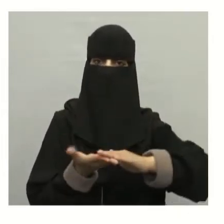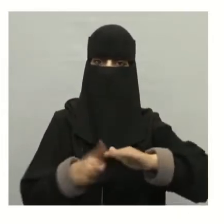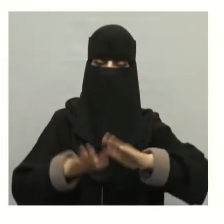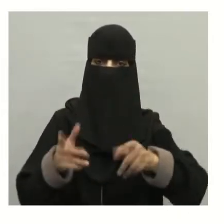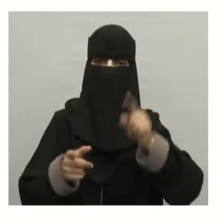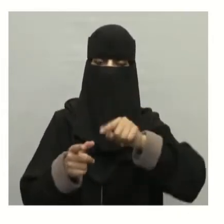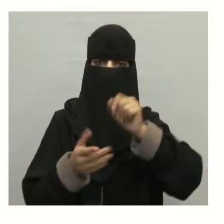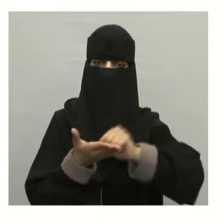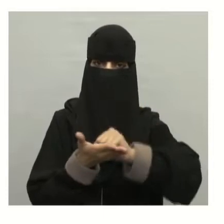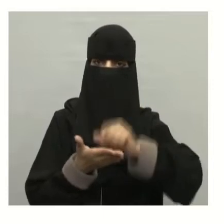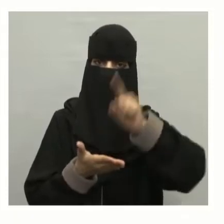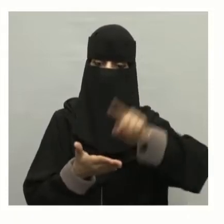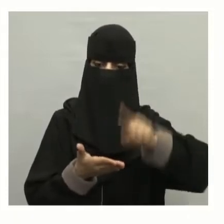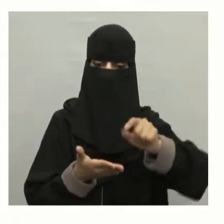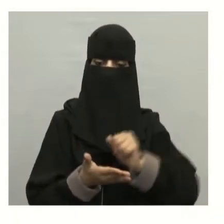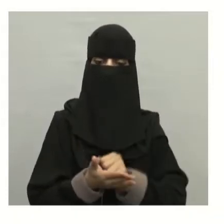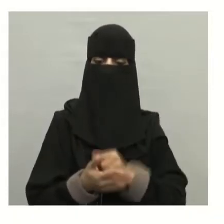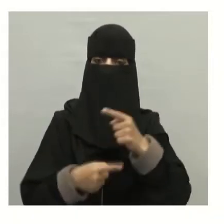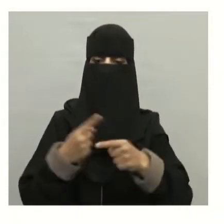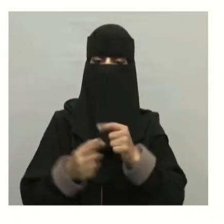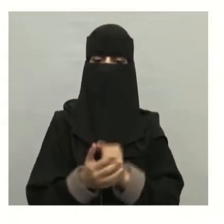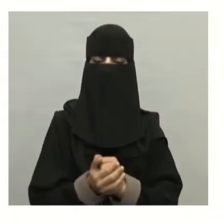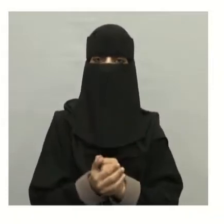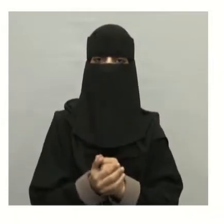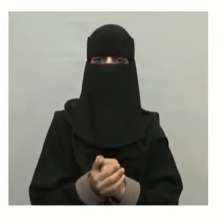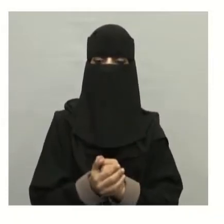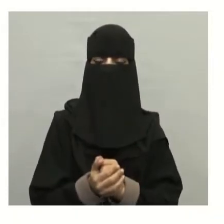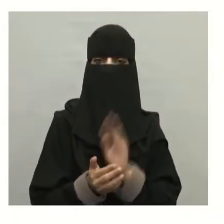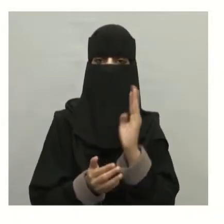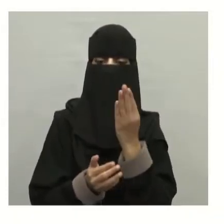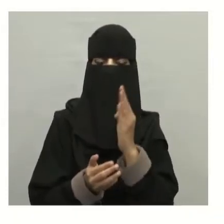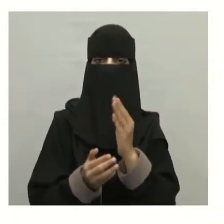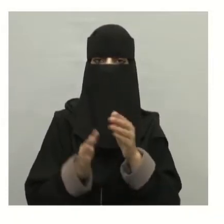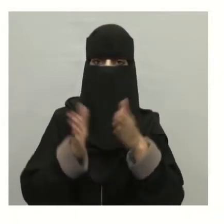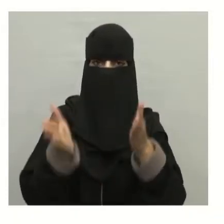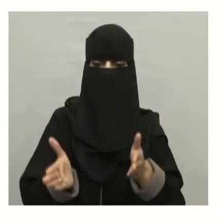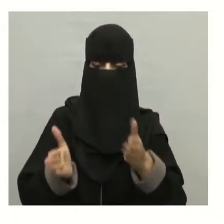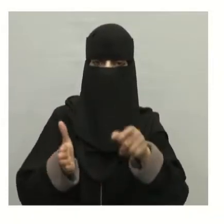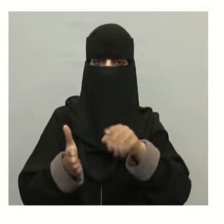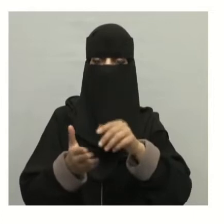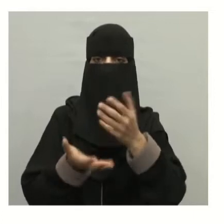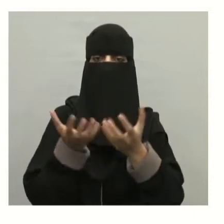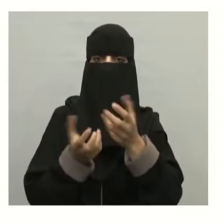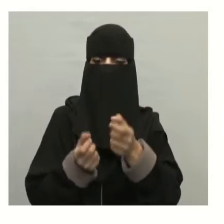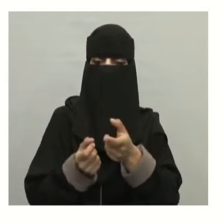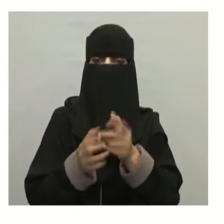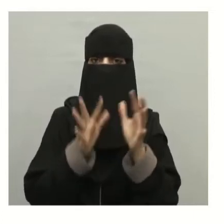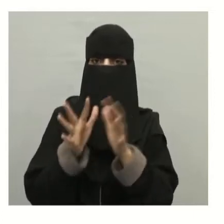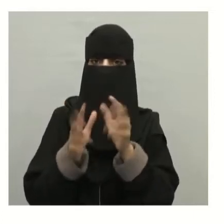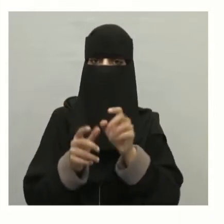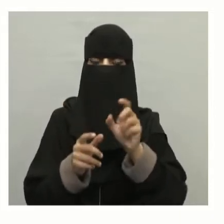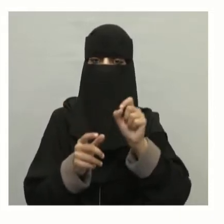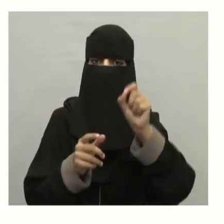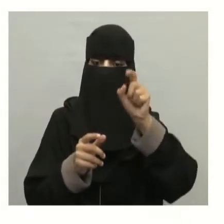المطبخ تحتاج إلى تنظيف بشكل يومي. مغسلة المطبخ، وذكرنا تراكم البكتيريا، تحتاج